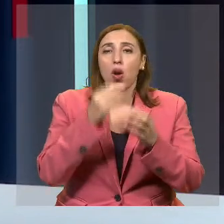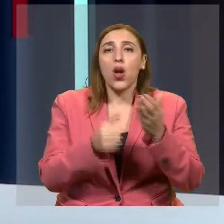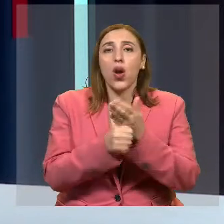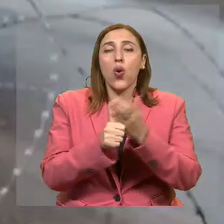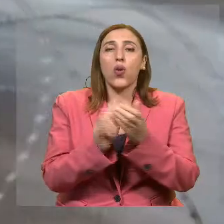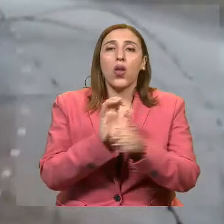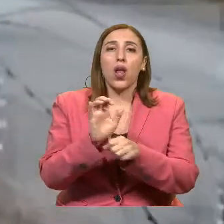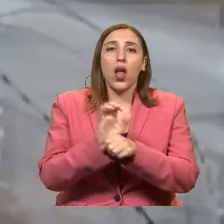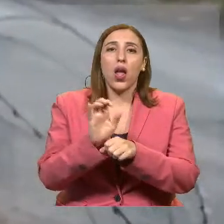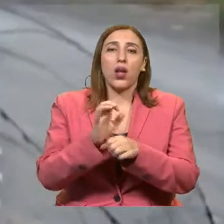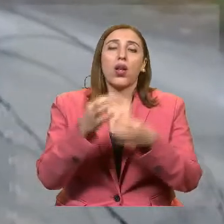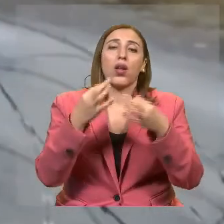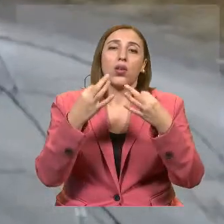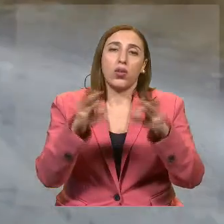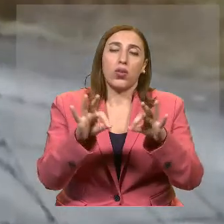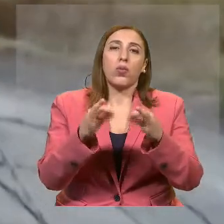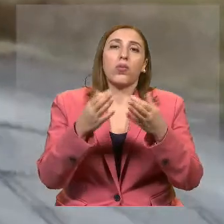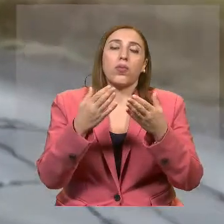օգտագործելու։